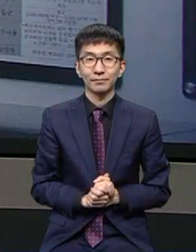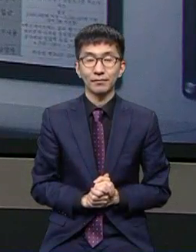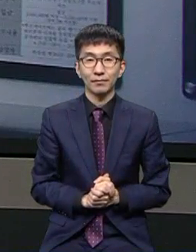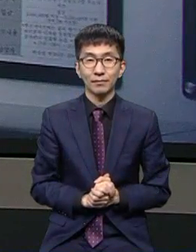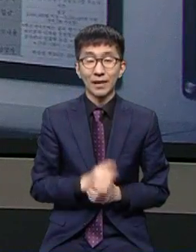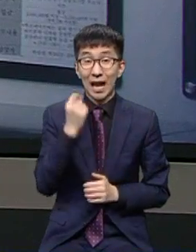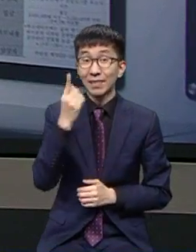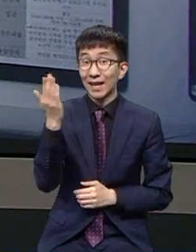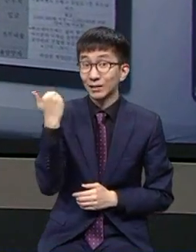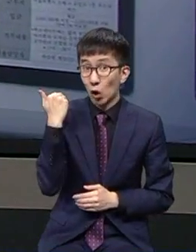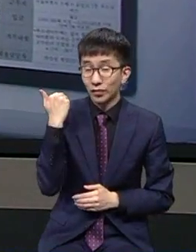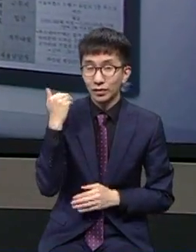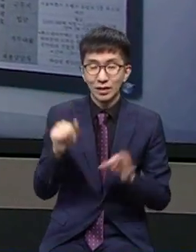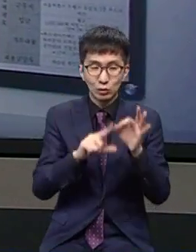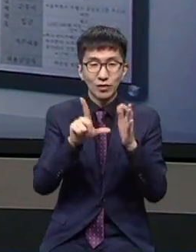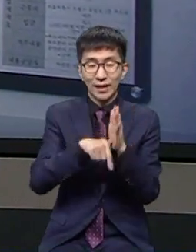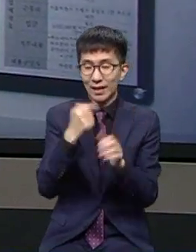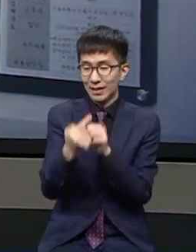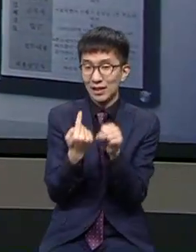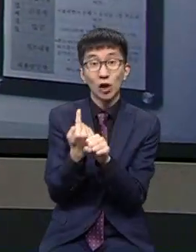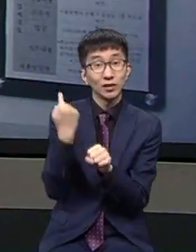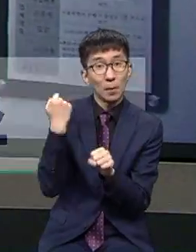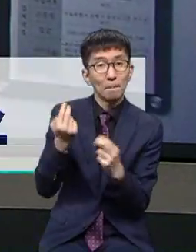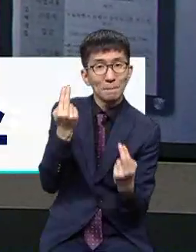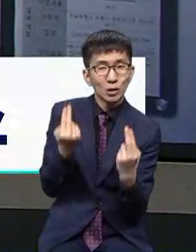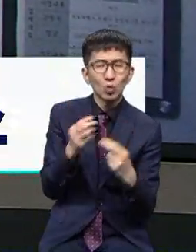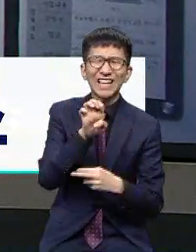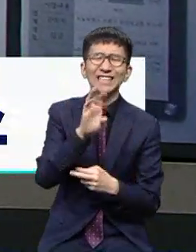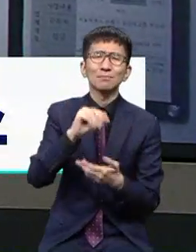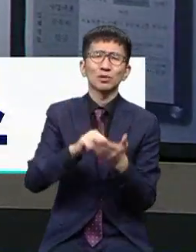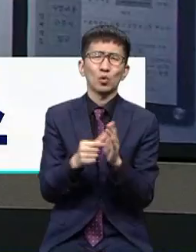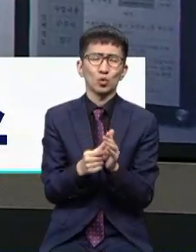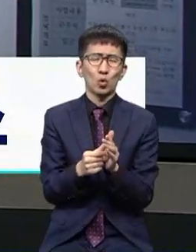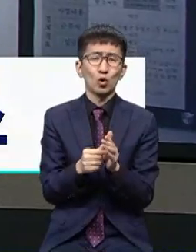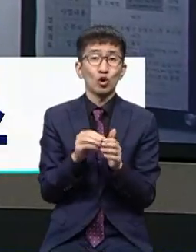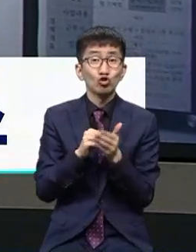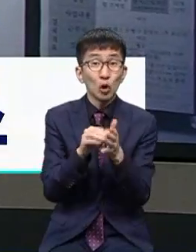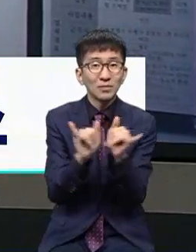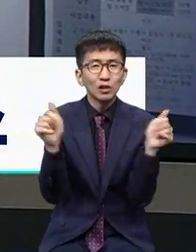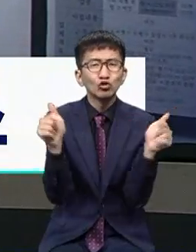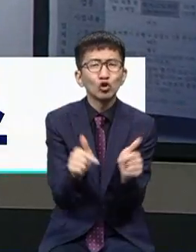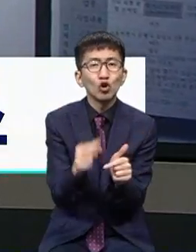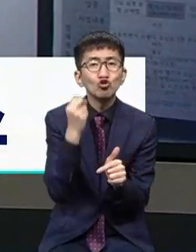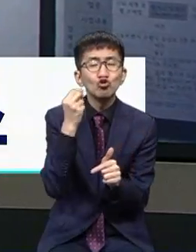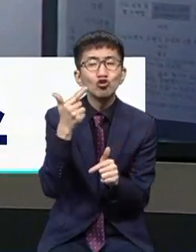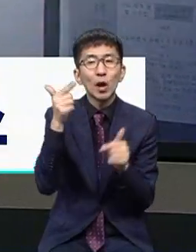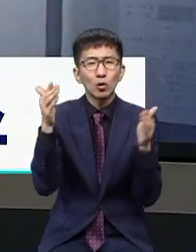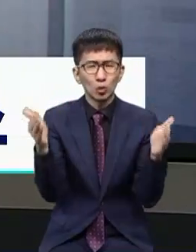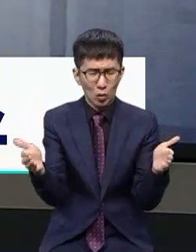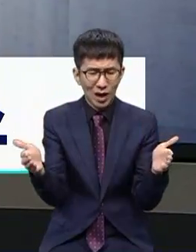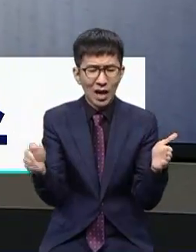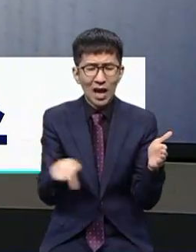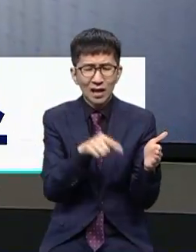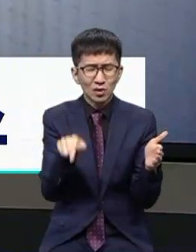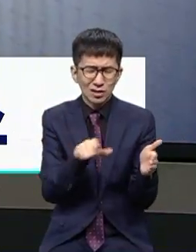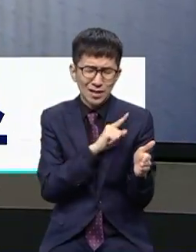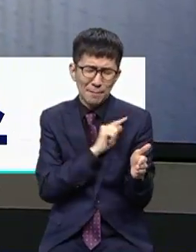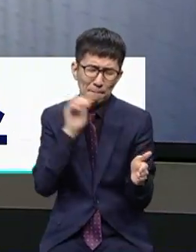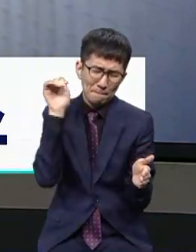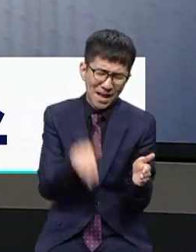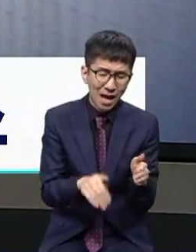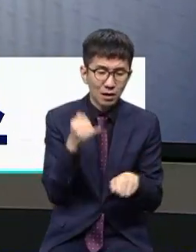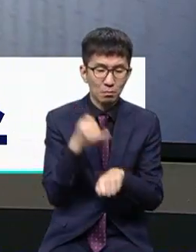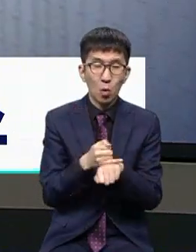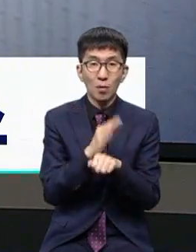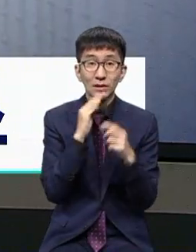네, 지난달 취업자 수가 1년 전보다 40만 명 넘게 줄어들면서 6개월 만에 최대폭으로 감소했습니다.